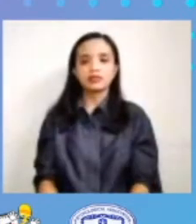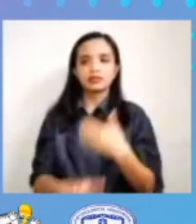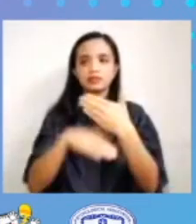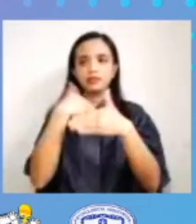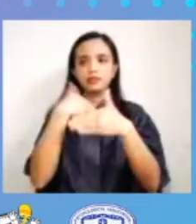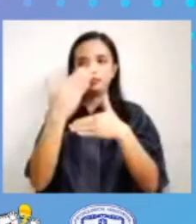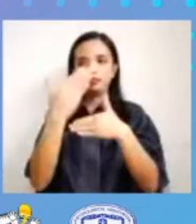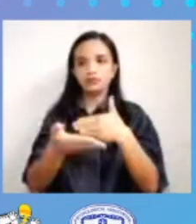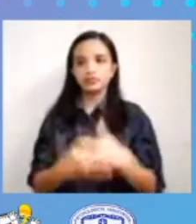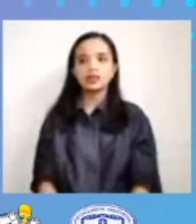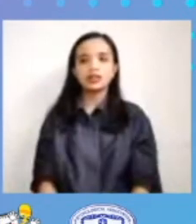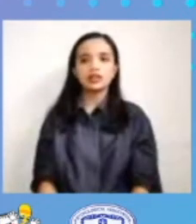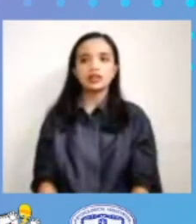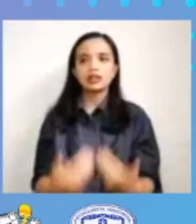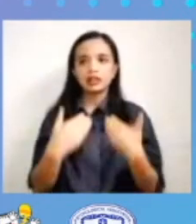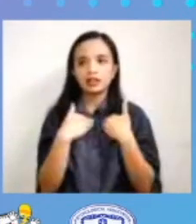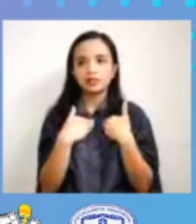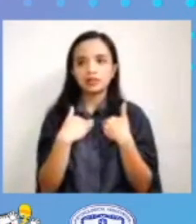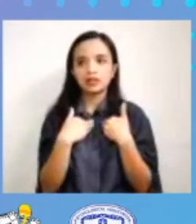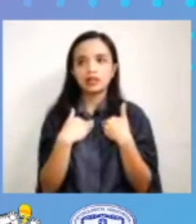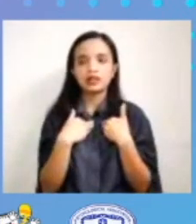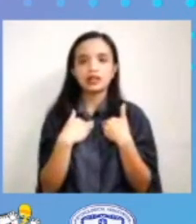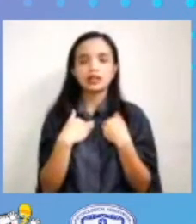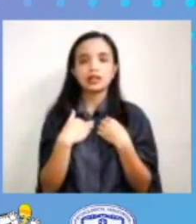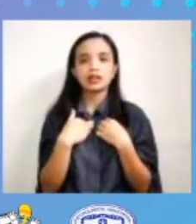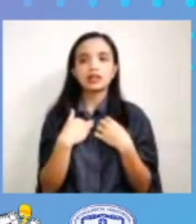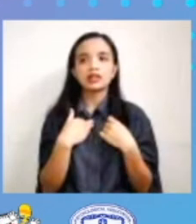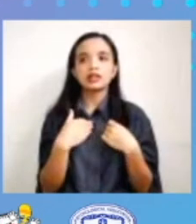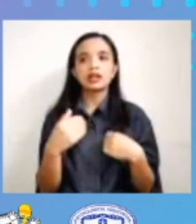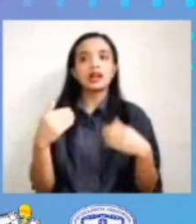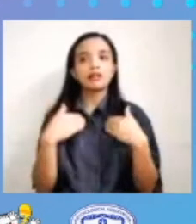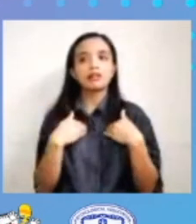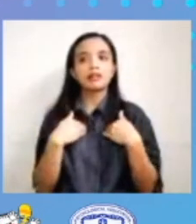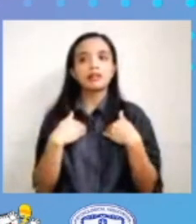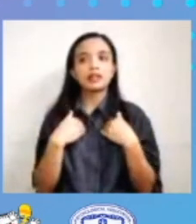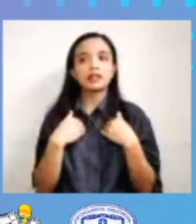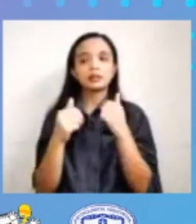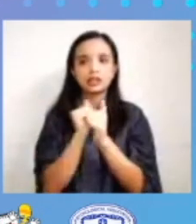na very active physical exercise, pwede ho yung kamay, kasi